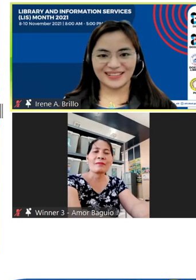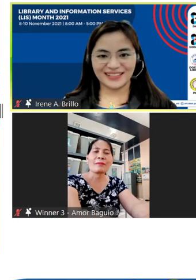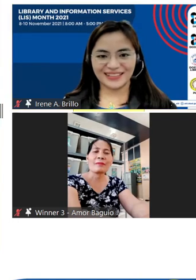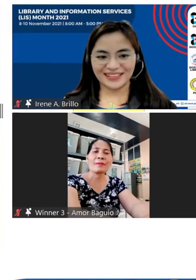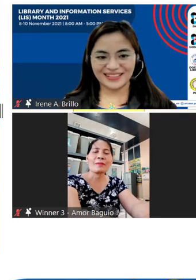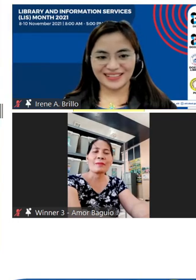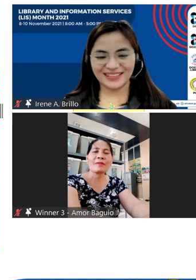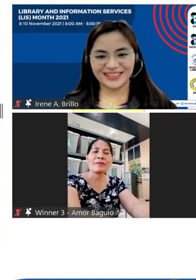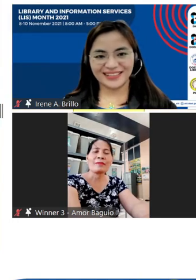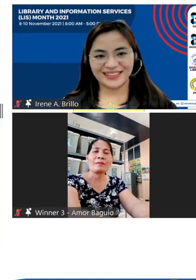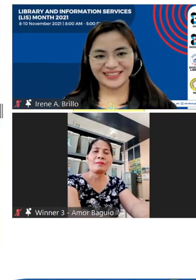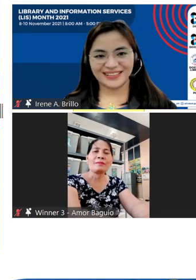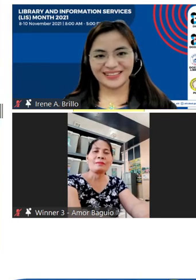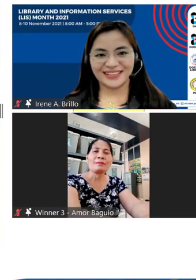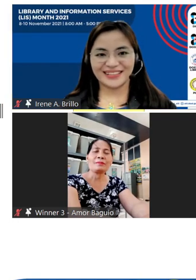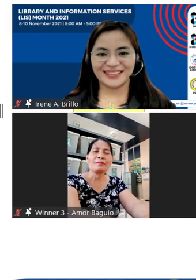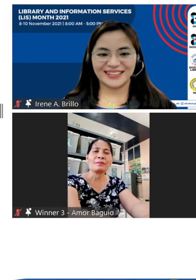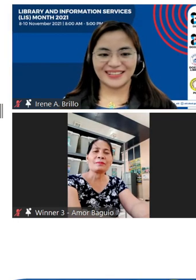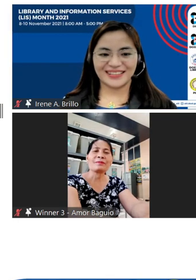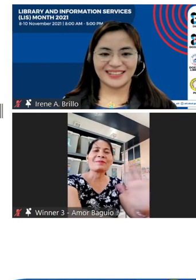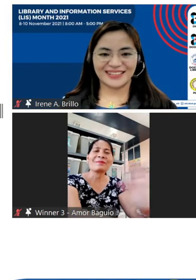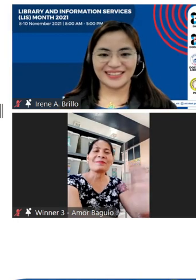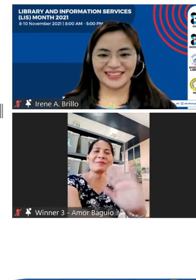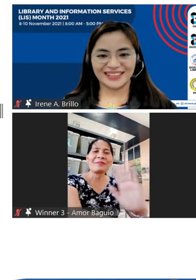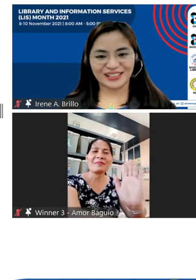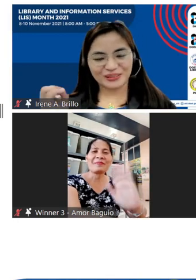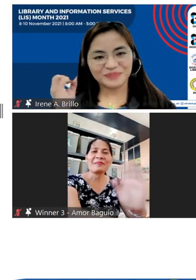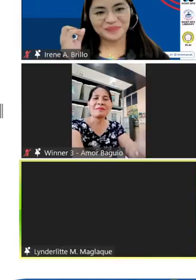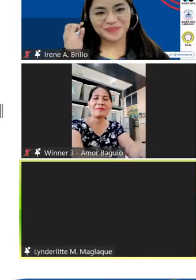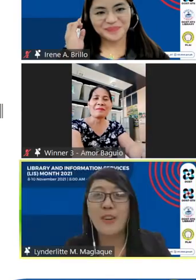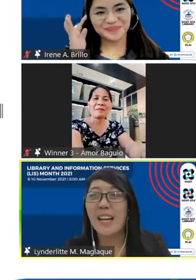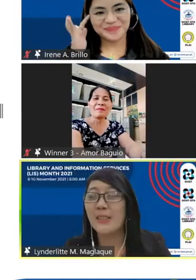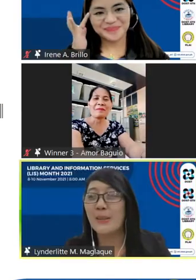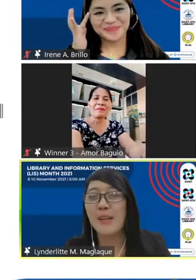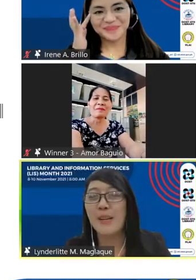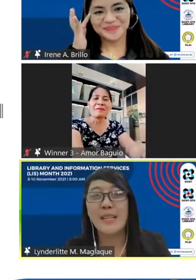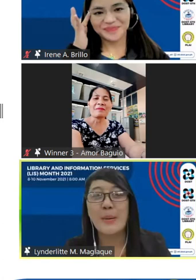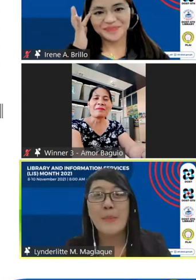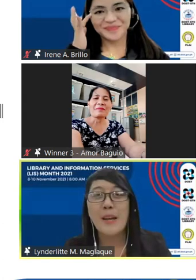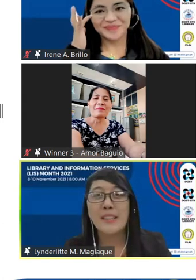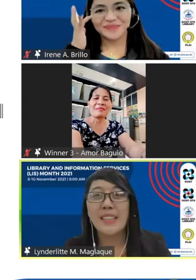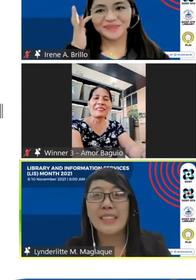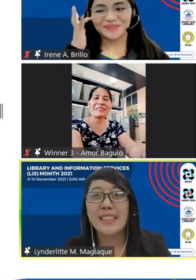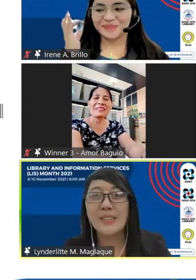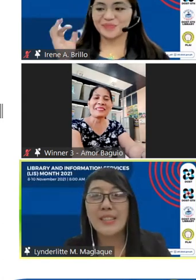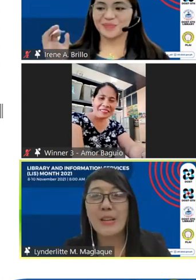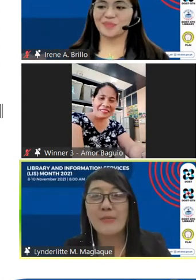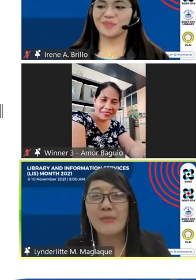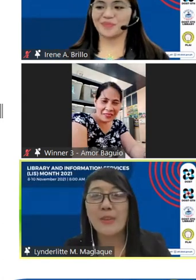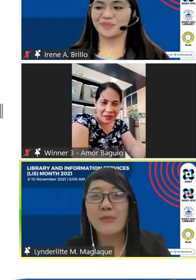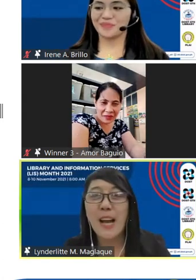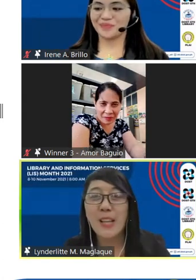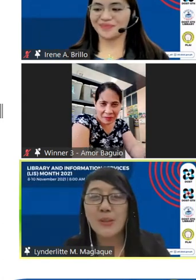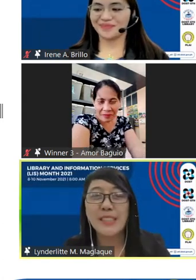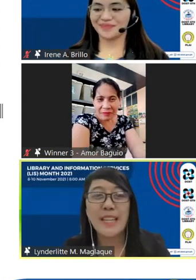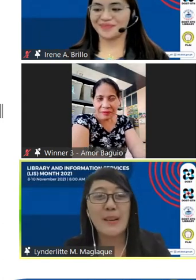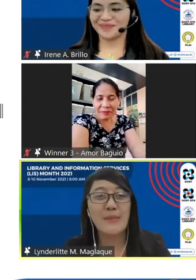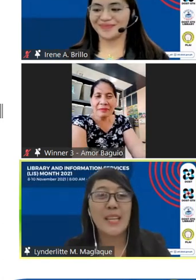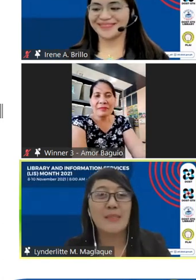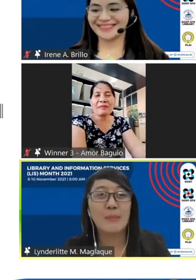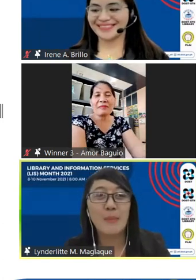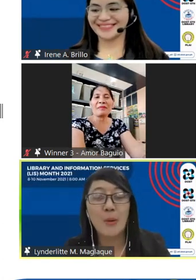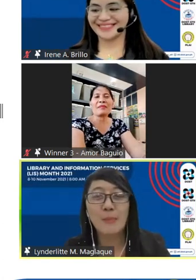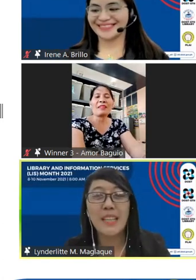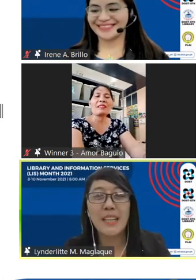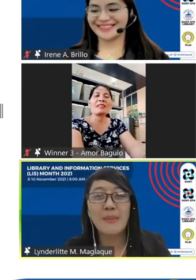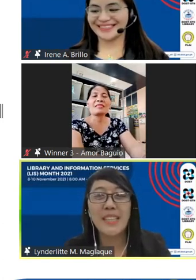So again, thank you po, Ma'am Amor. Si Ma'am Amor po ay isa sa mga parang talagang ano siya, follower